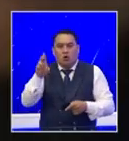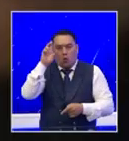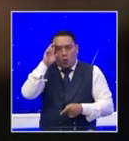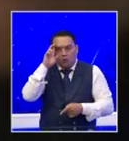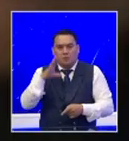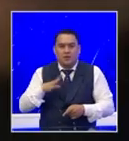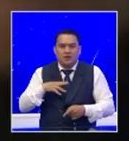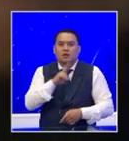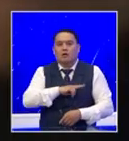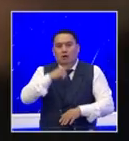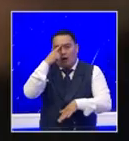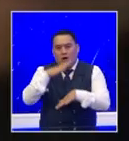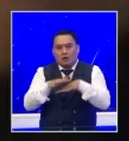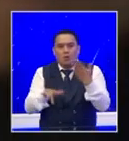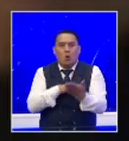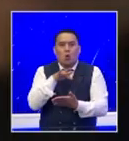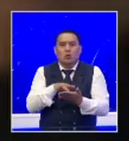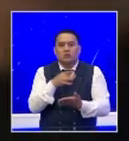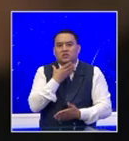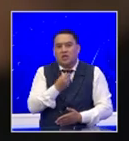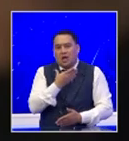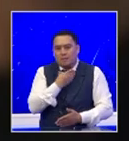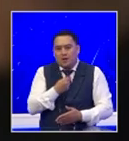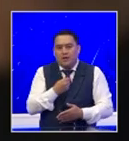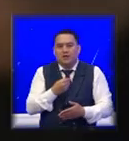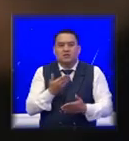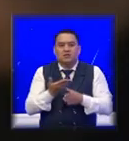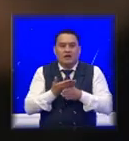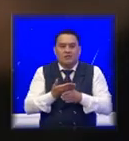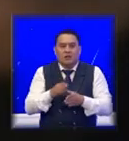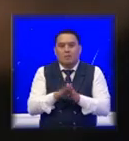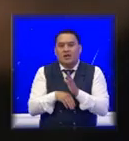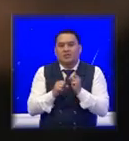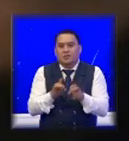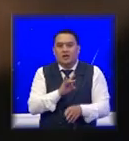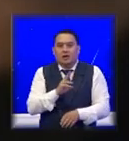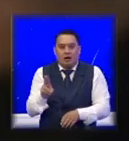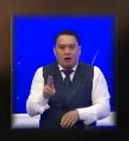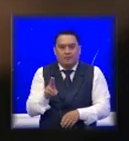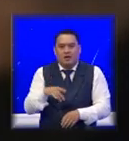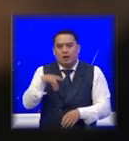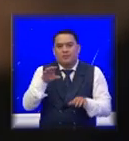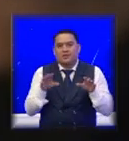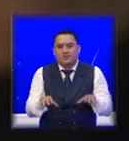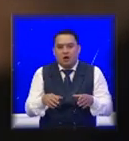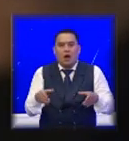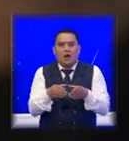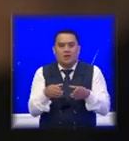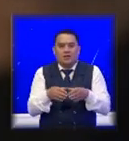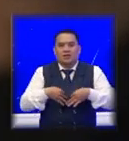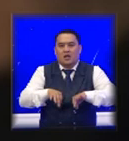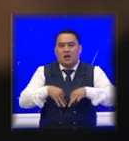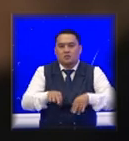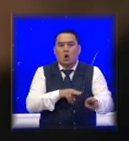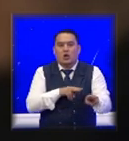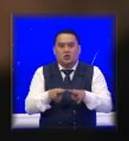Кайрат Турлаханов был акимом города Семипалатинска, советником секретаря Совета безопасности Республики Казахстан, председателем комитета